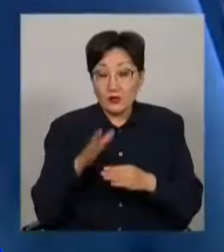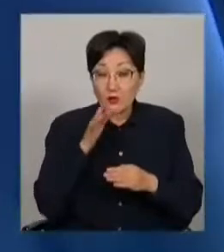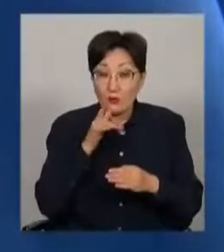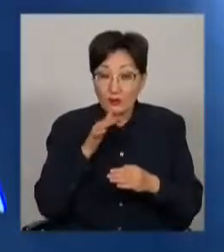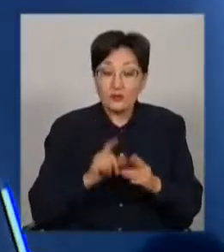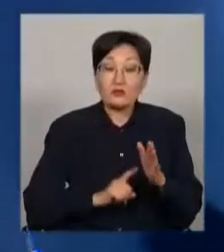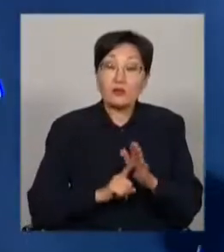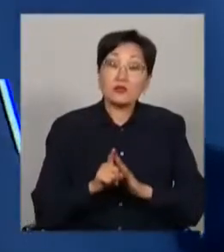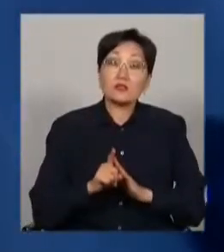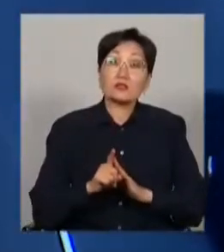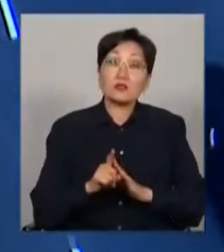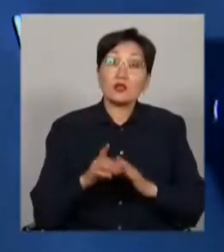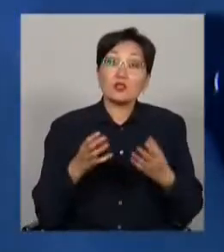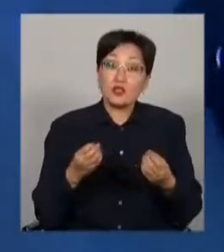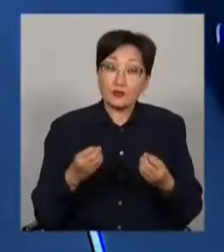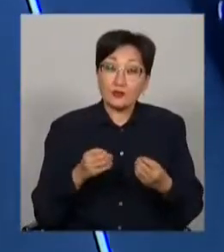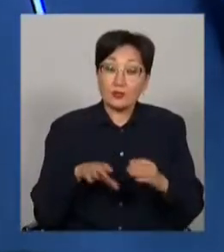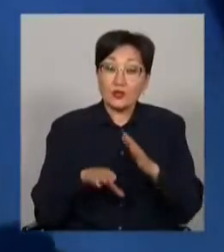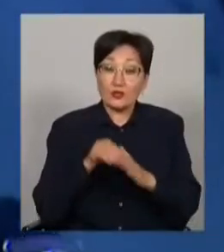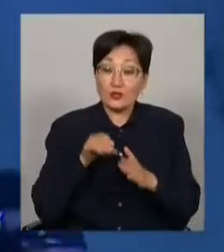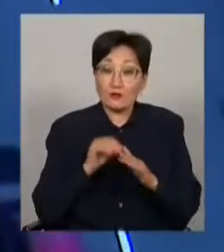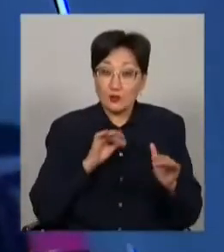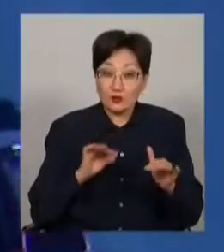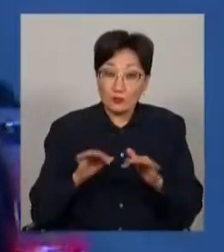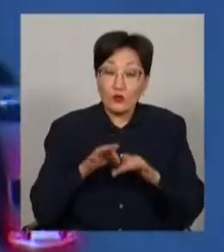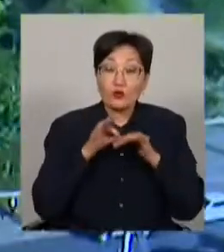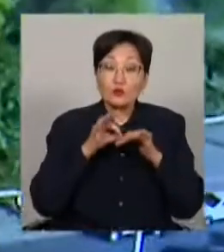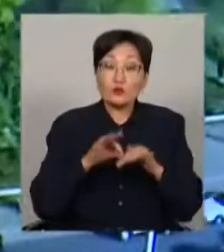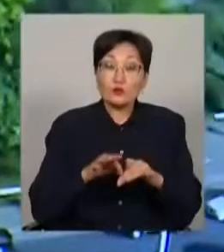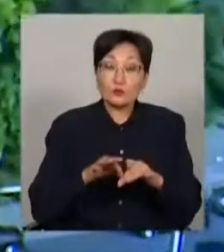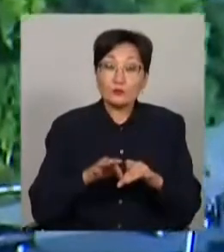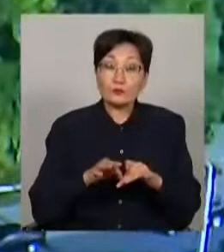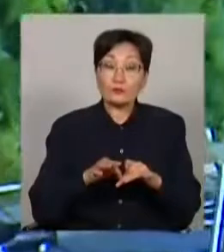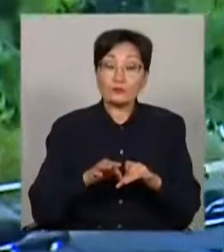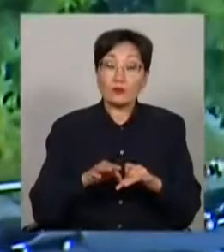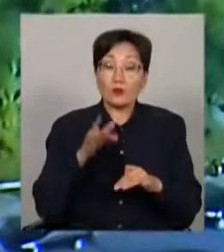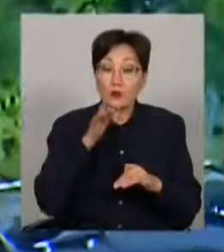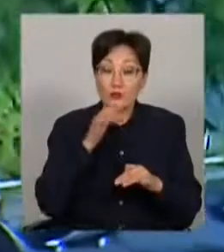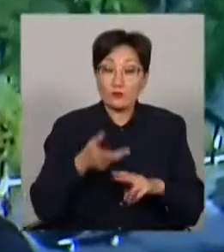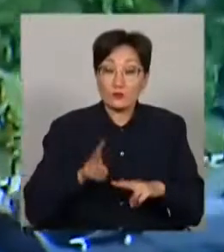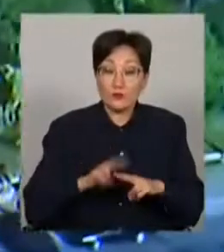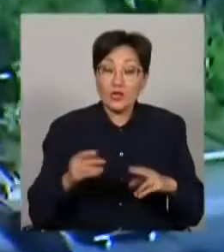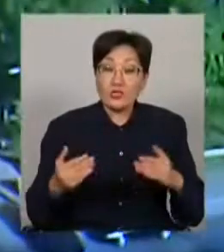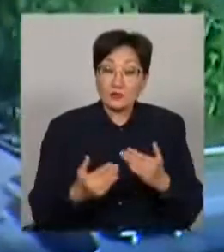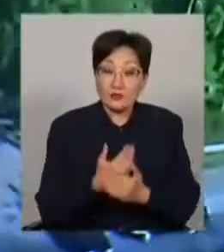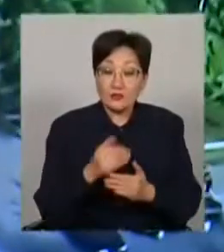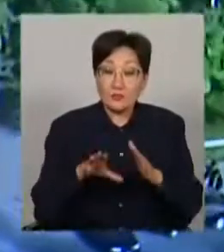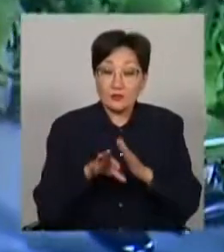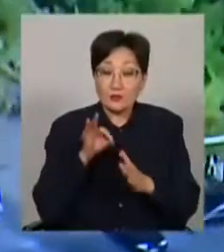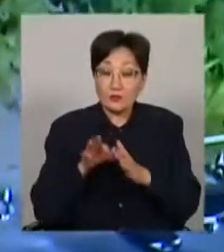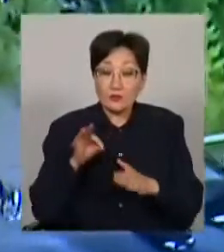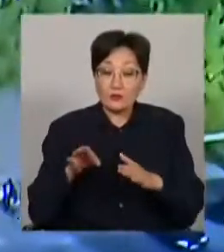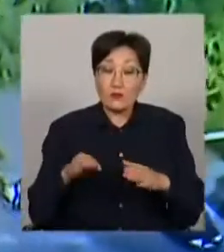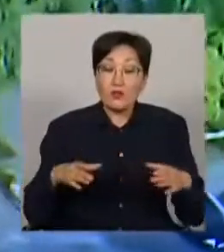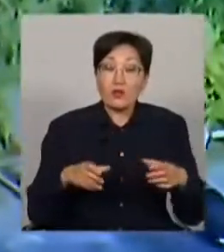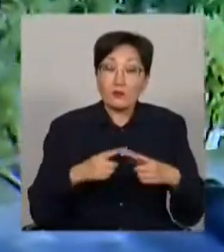келді. Оның үстіне мына референдум өткізу уақытысы да осы жаңа сайланған қоғамдық